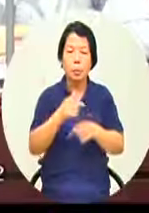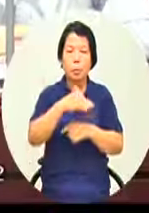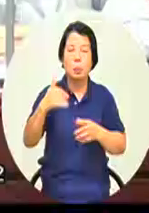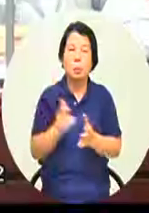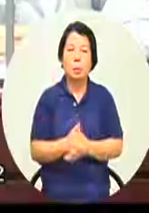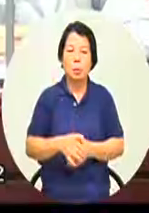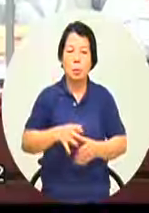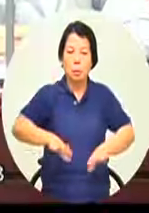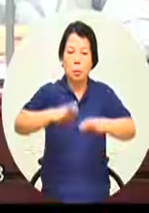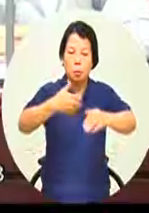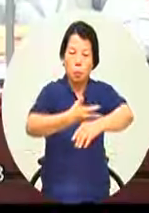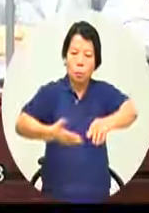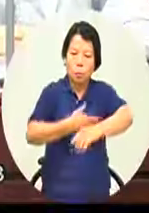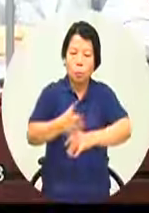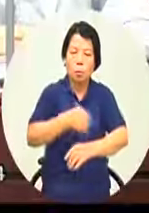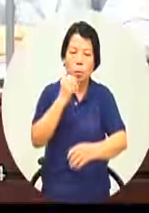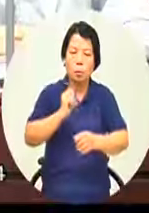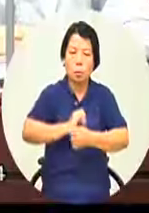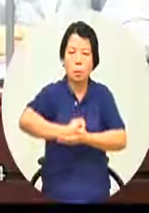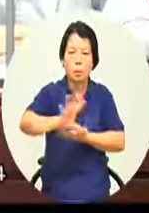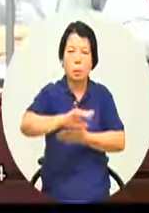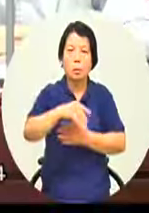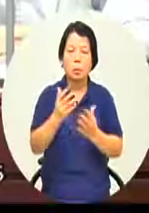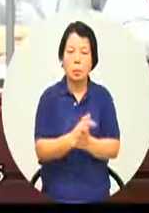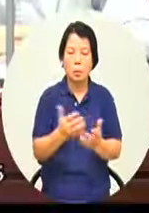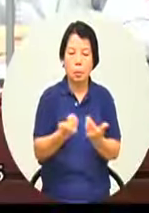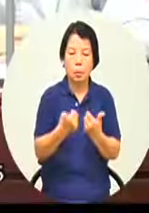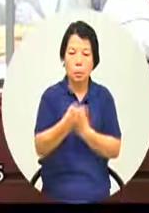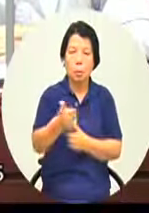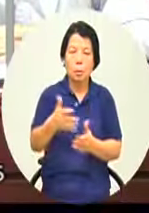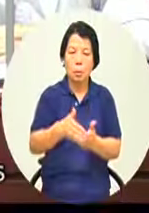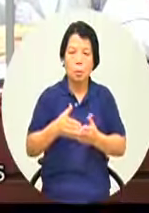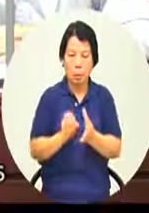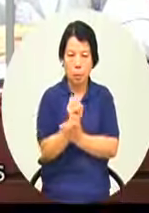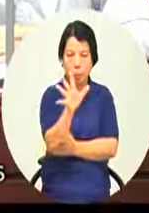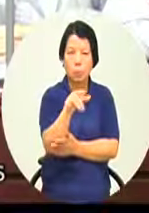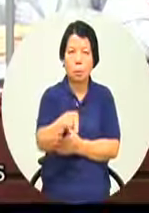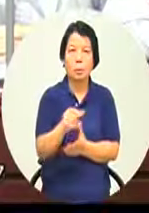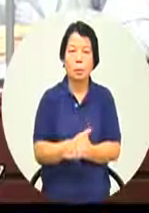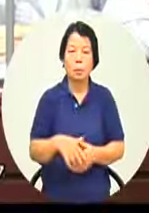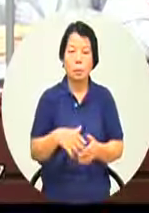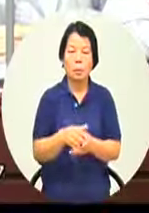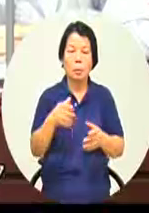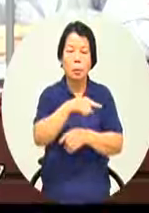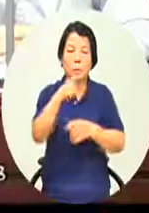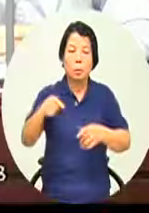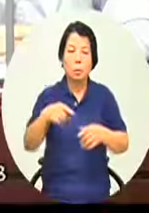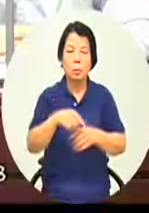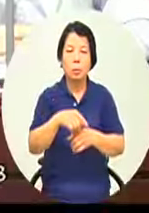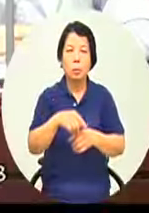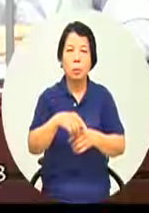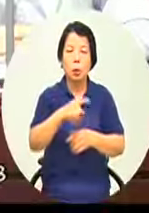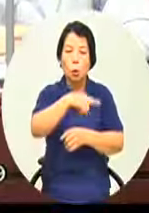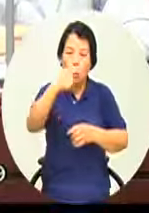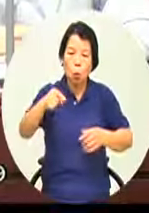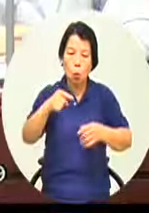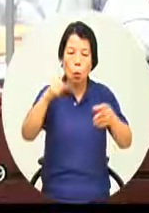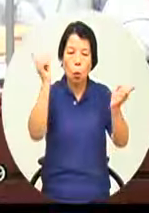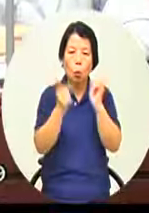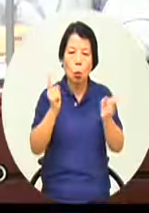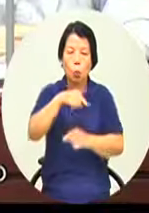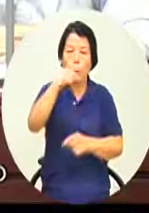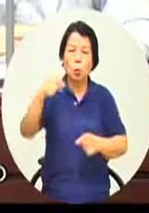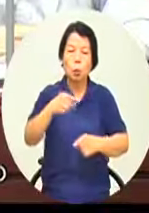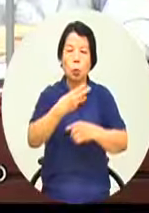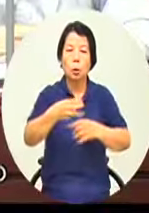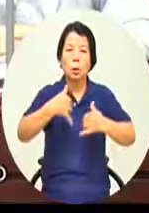做报告。那目前就刚刚我们议员有秀出来的这个鼓山三路跟九如四路的这一些照片，可以看得出来